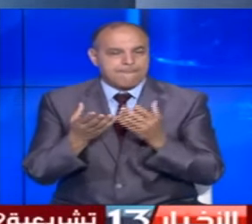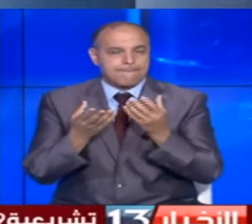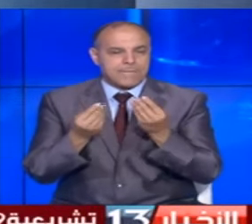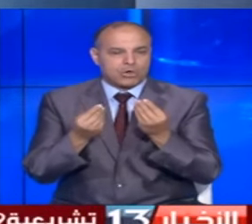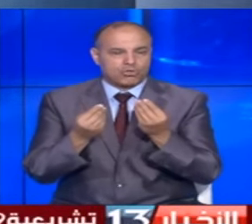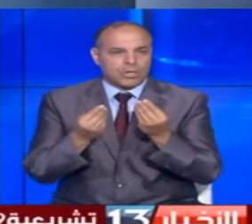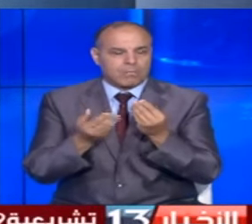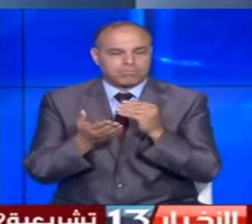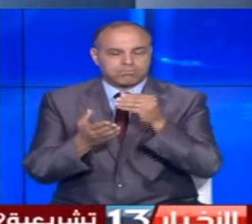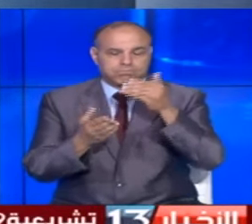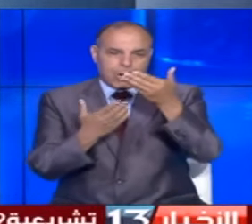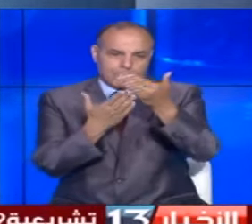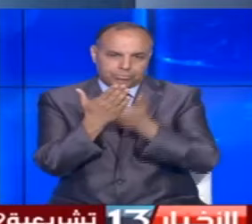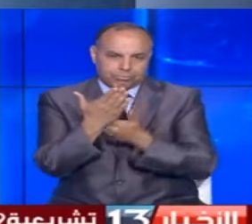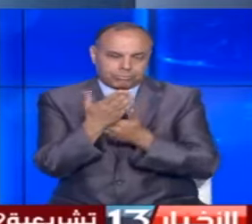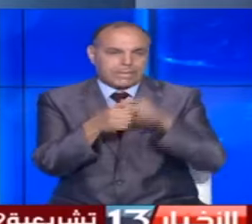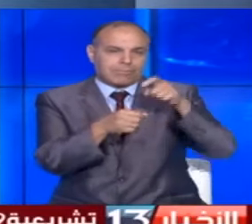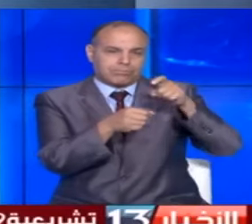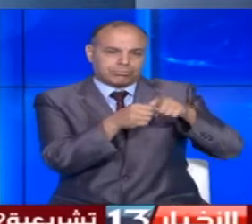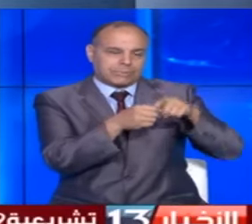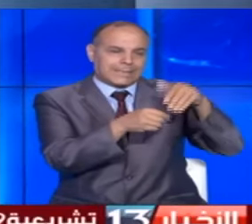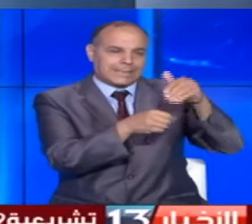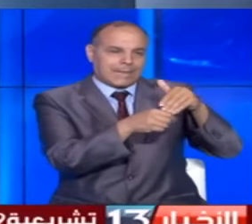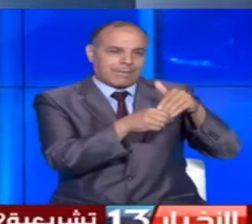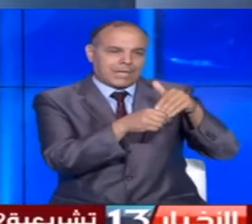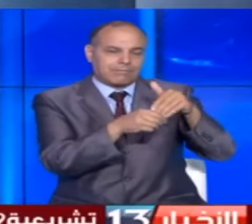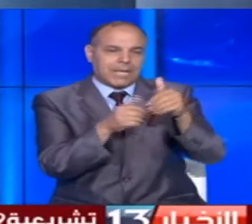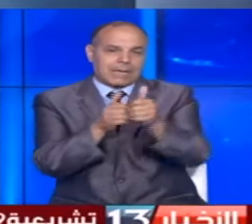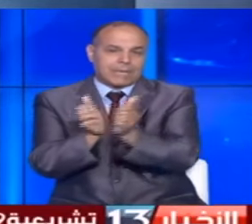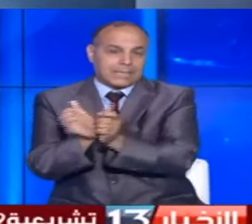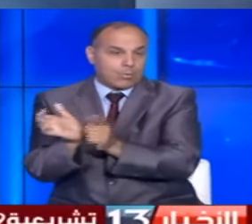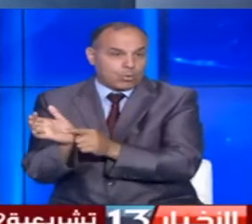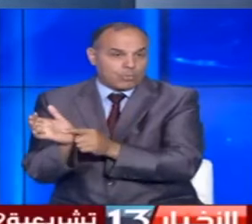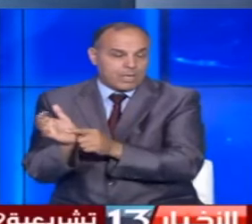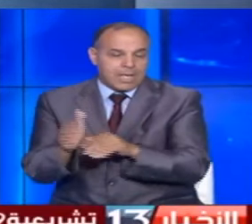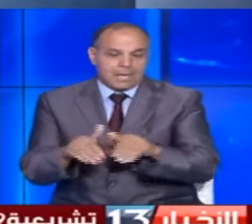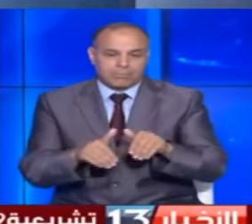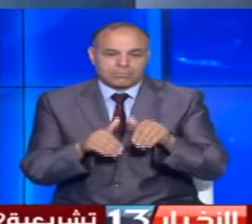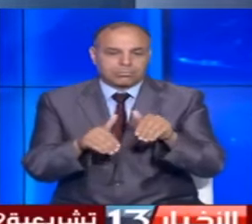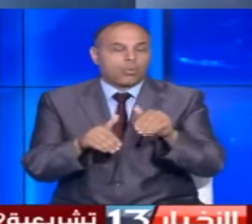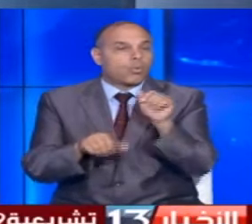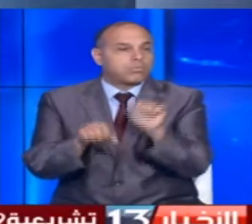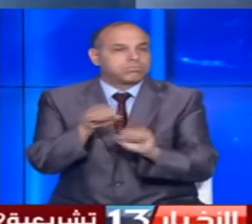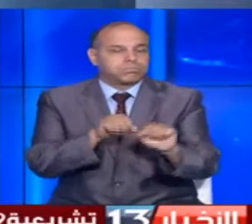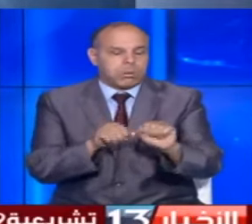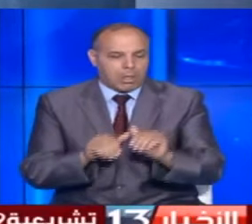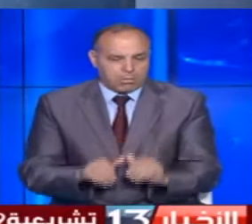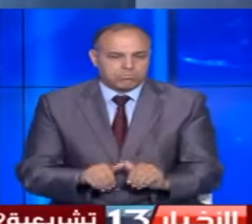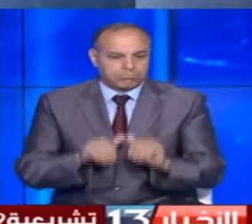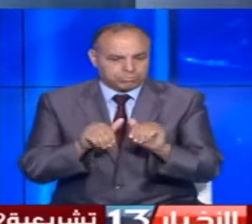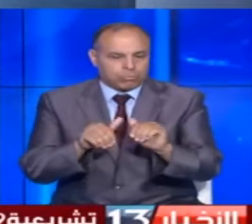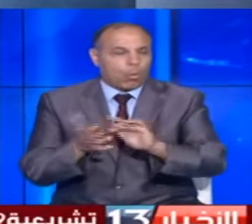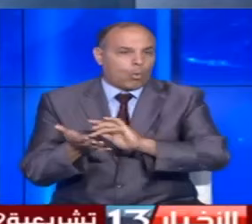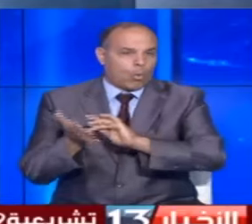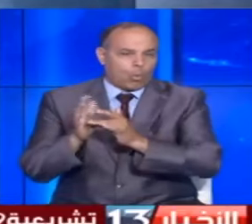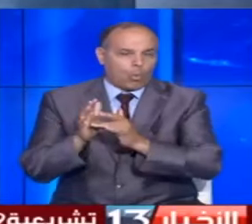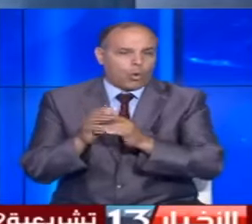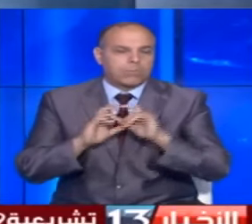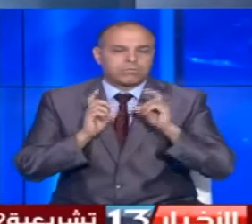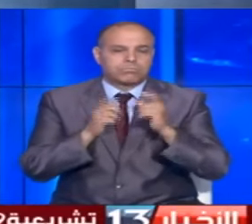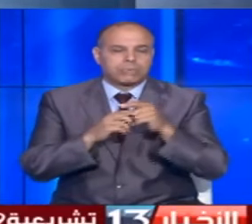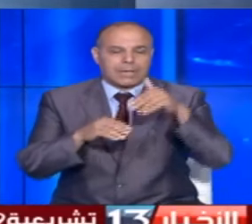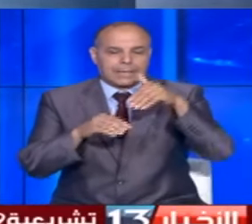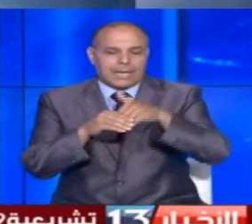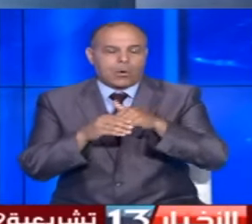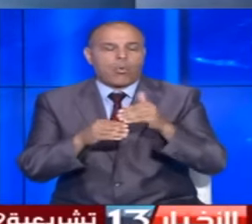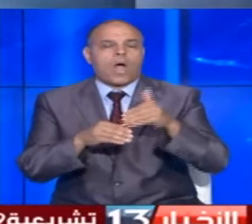ايداع القائمات المترشحه للانتخابات التشريعيه انطلقت بنسق حثيث في كافه الهيئات بالداخل